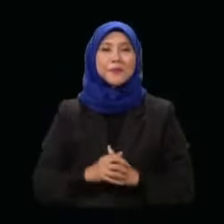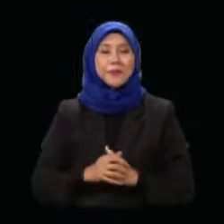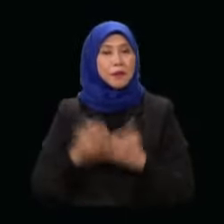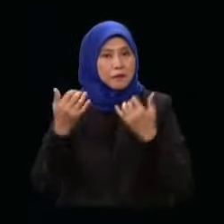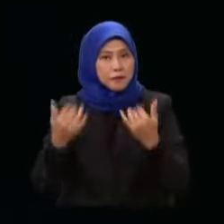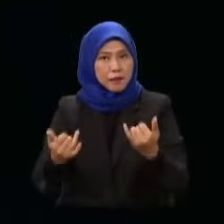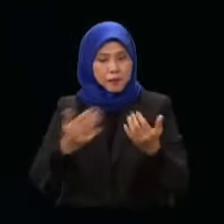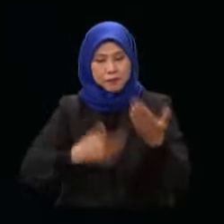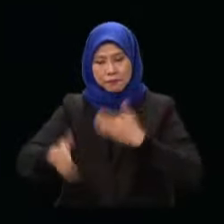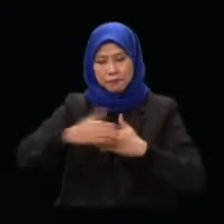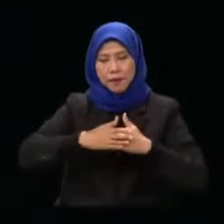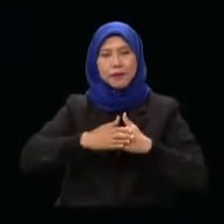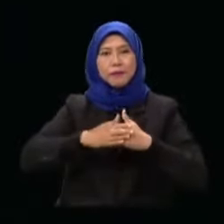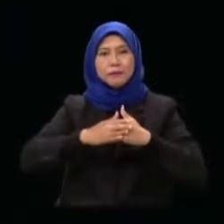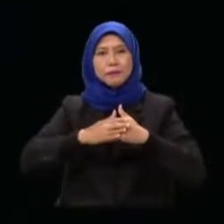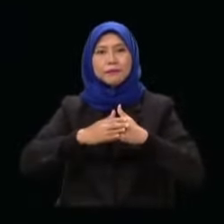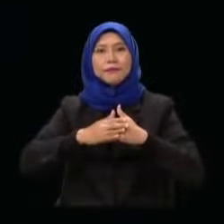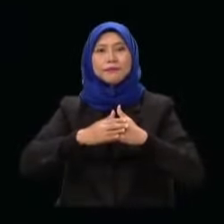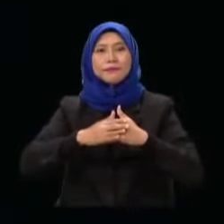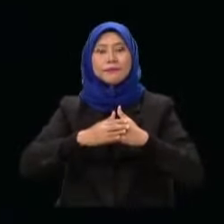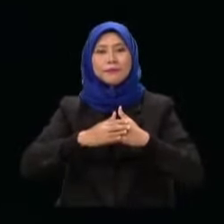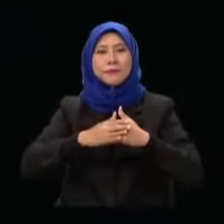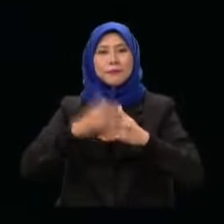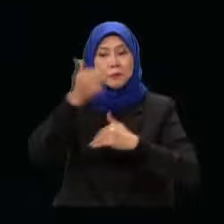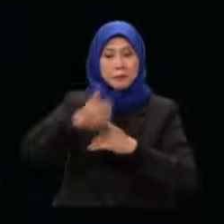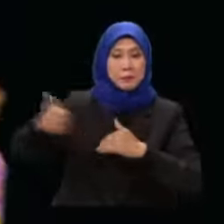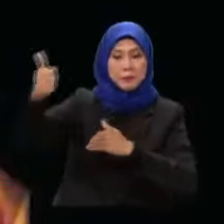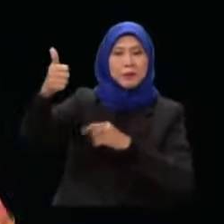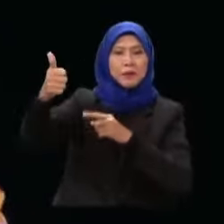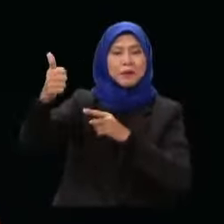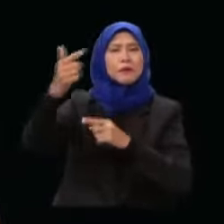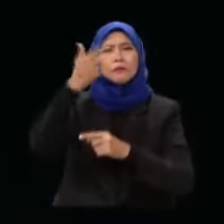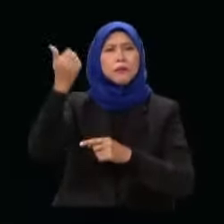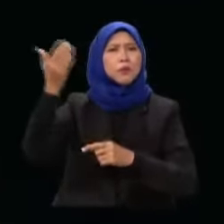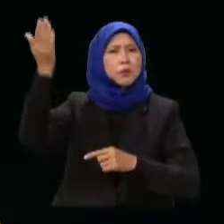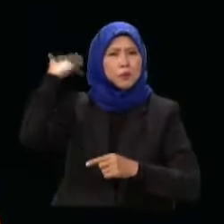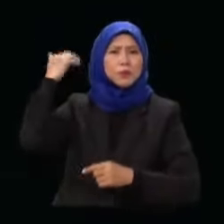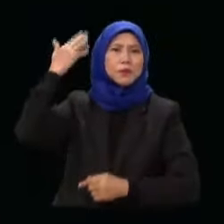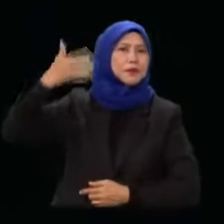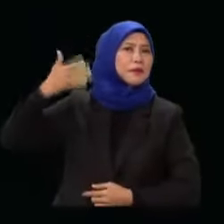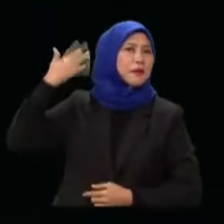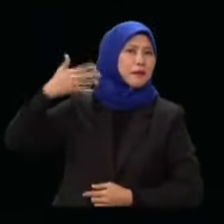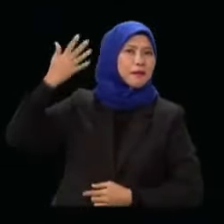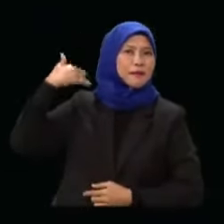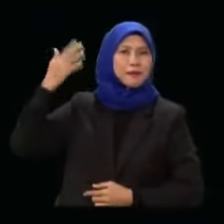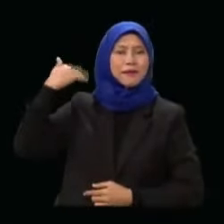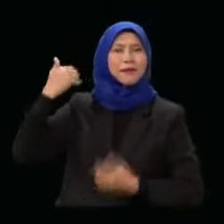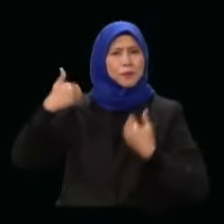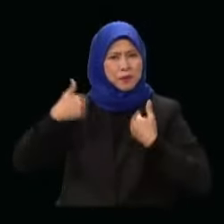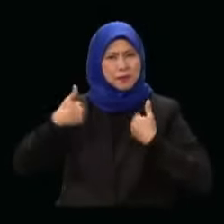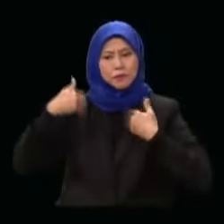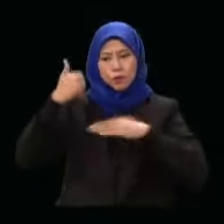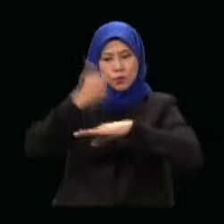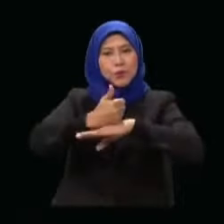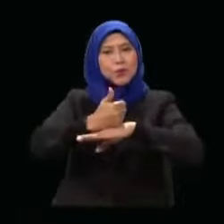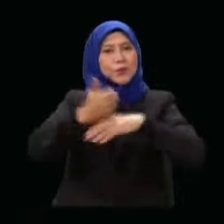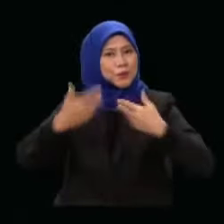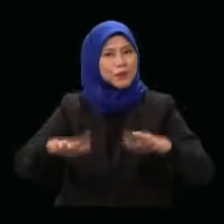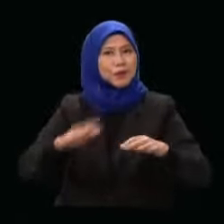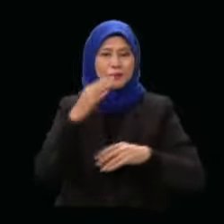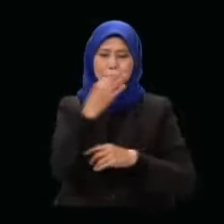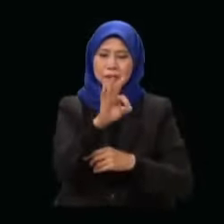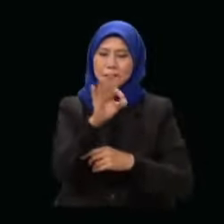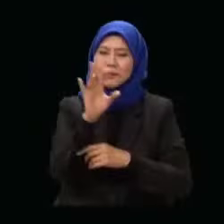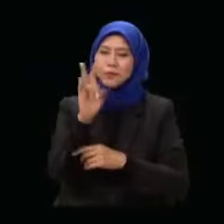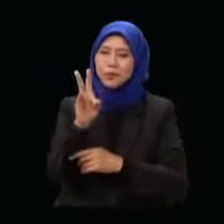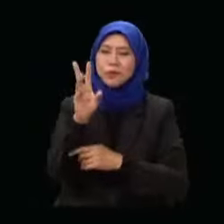diletakkan kembali dan diletakkan kembali kami sejarah dulu pernah diwujudkan atas nama Kementerian itu sendiri apa deh tahu